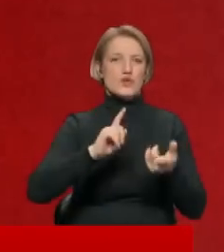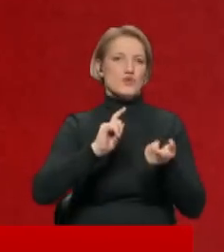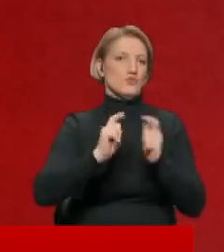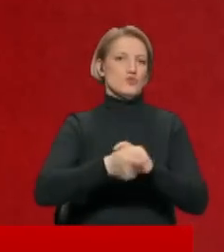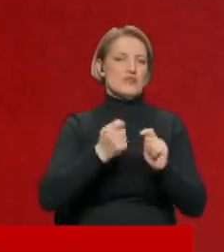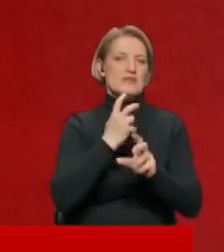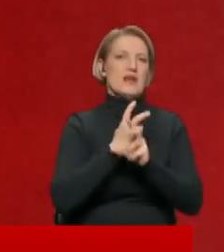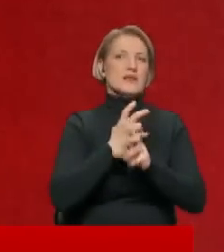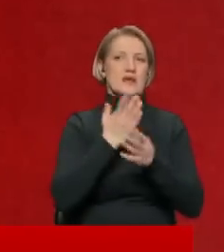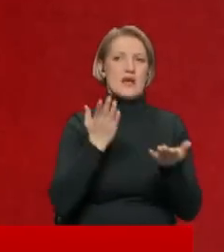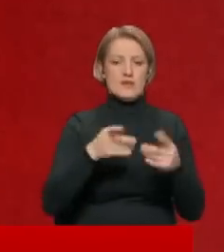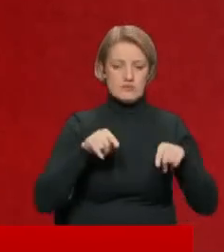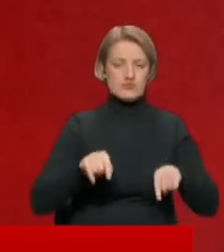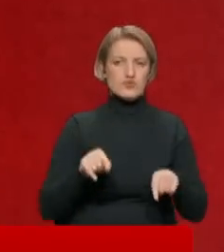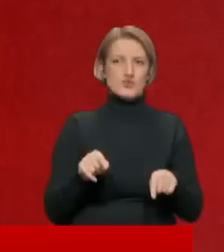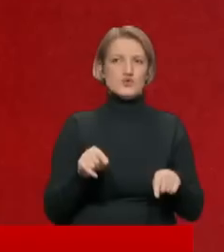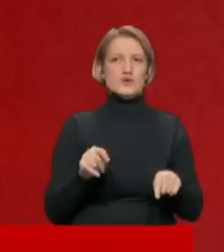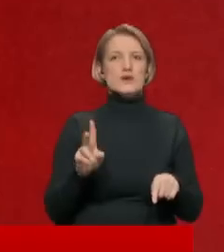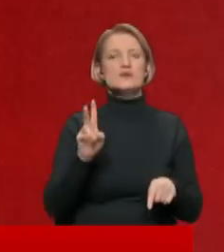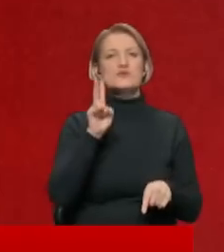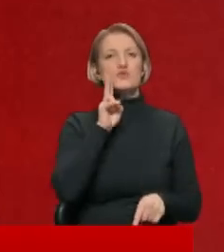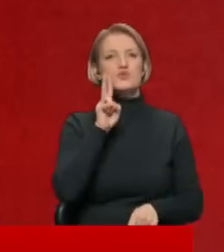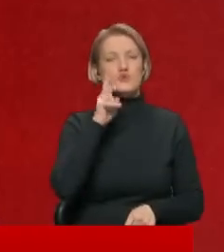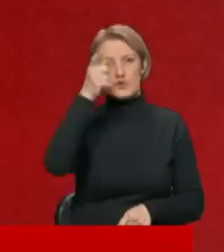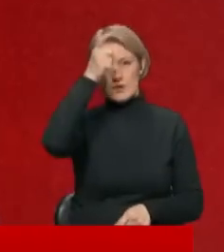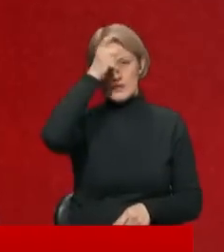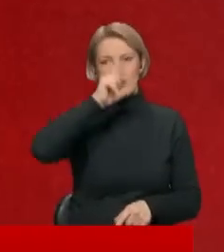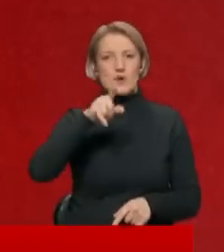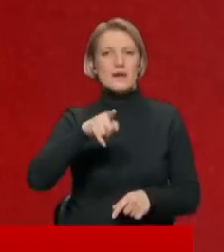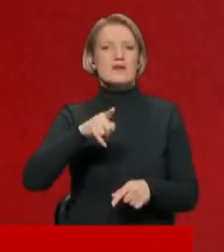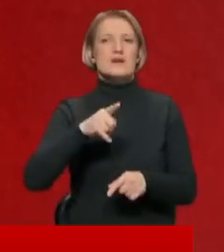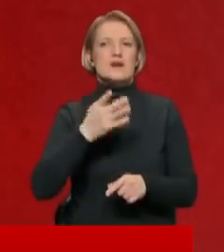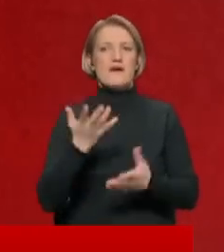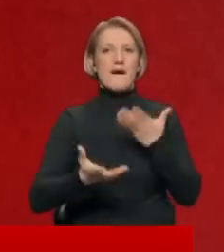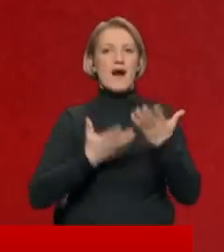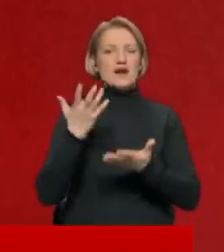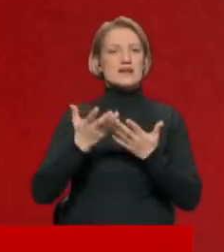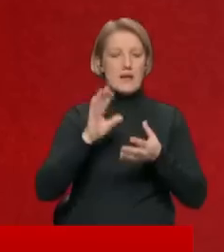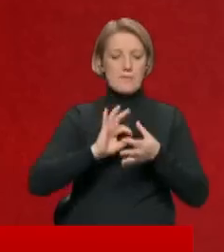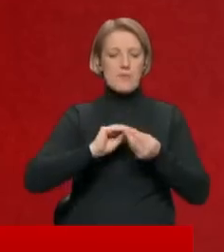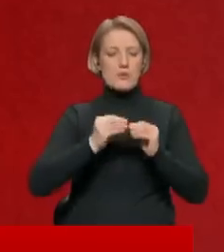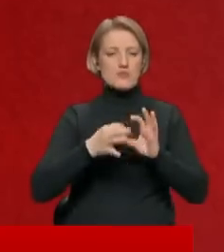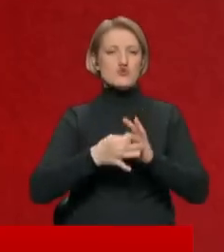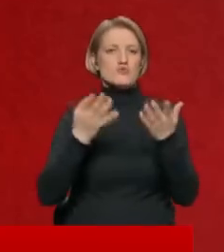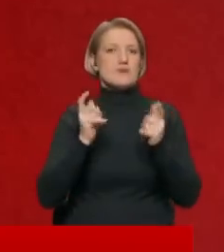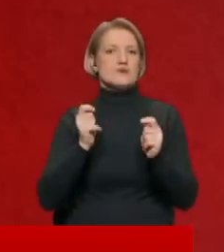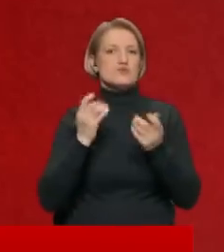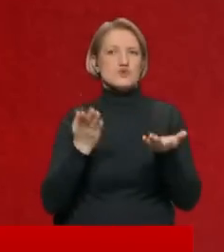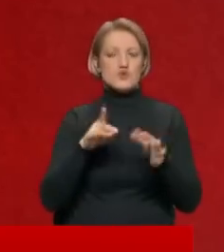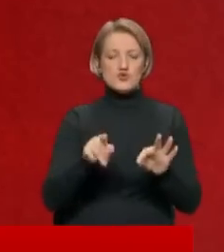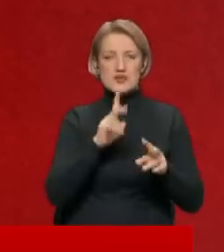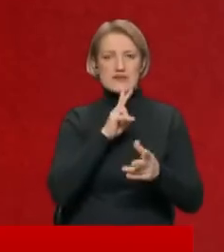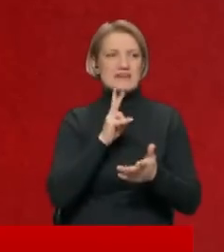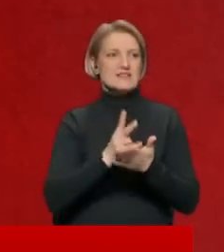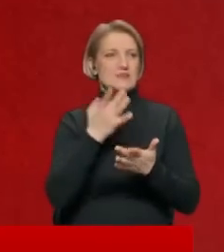eşiğine gelmiş ama bu bunu sonuçları üzerinden Türkiye'de Hamaset yaparak değil kaynağında meseleyi çözmek durumundasınız şu çok